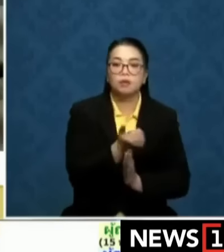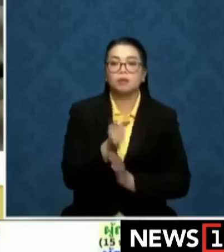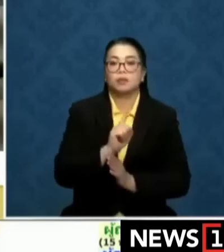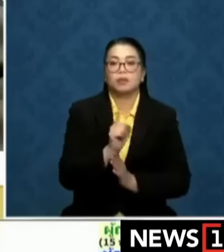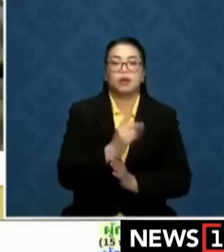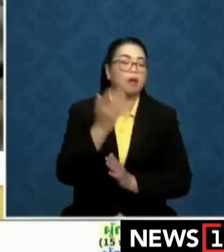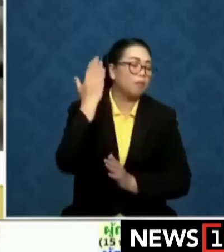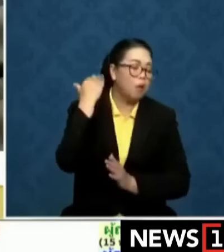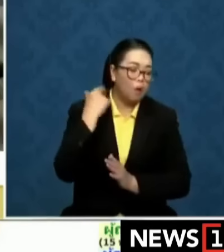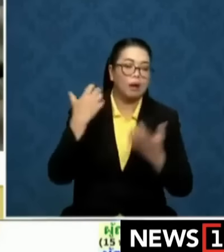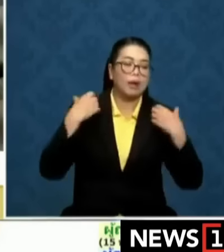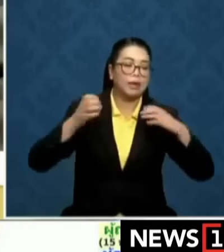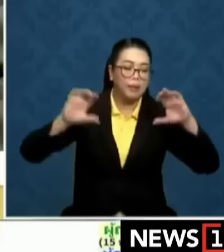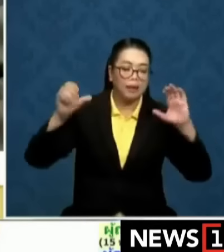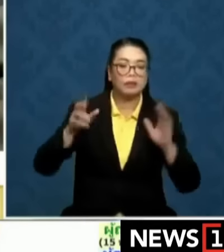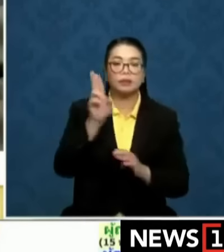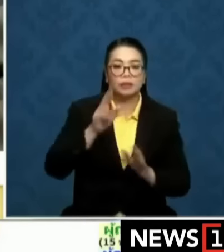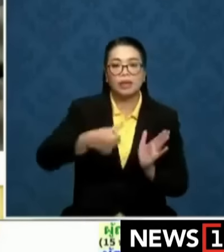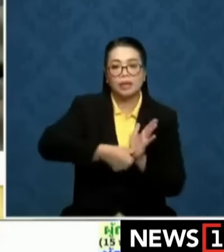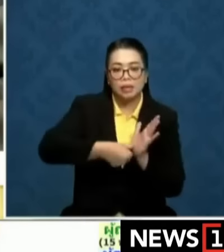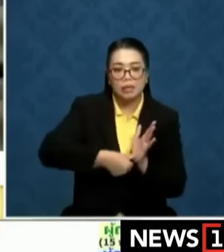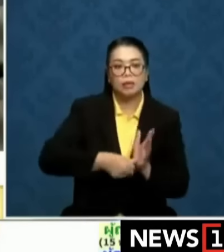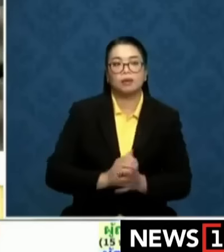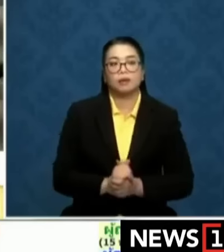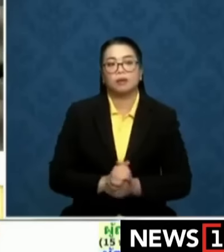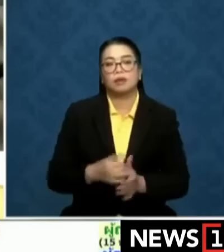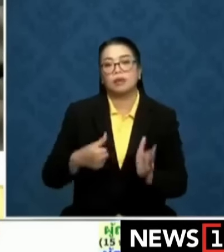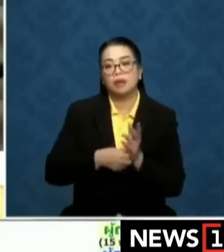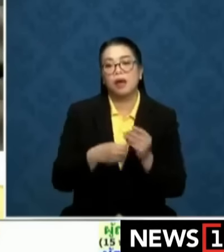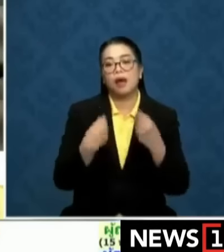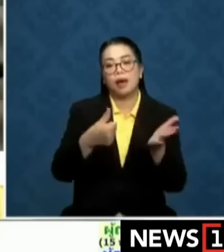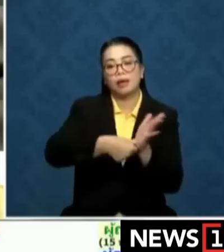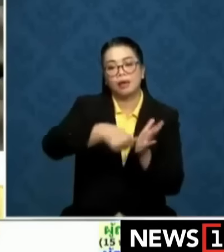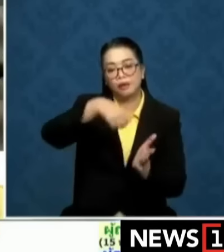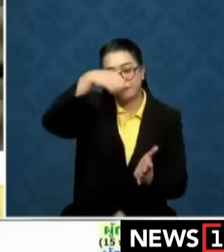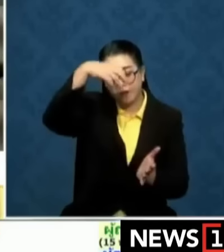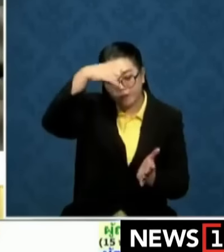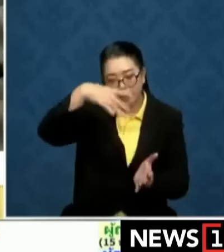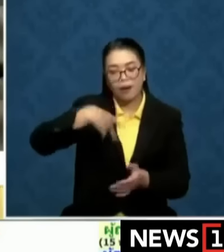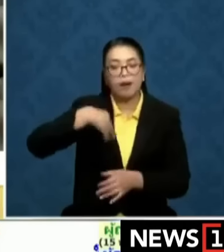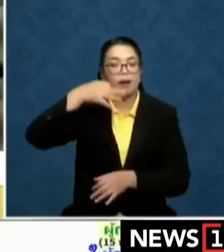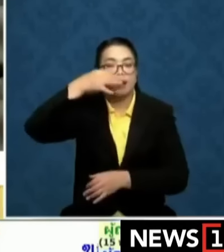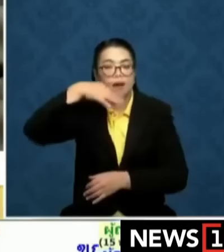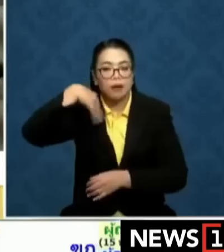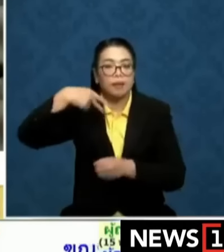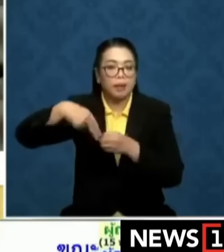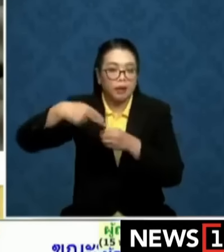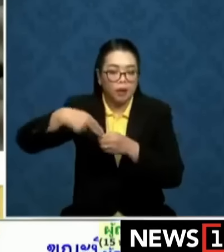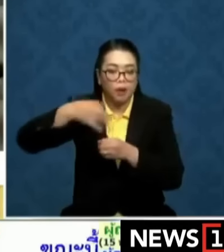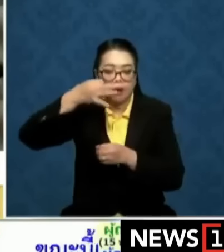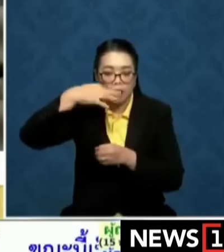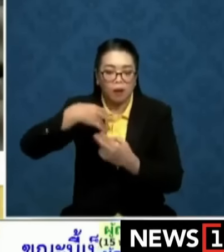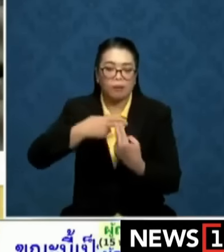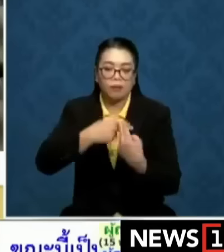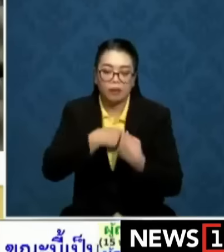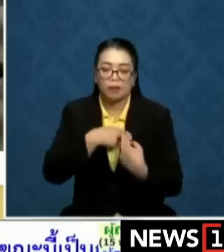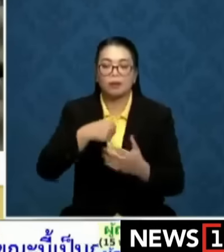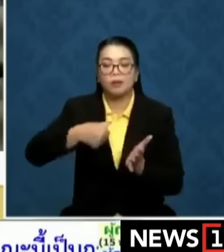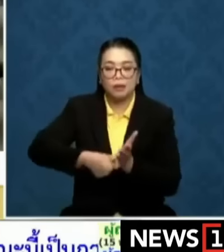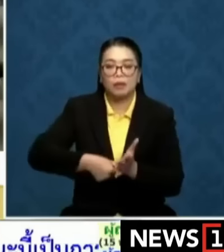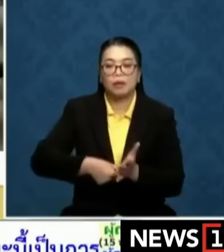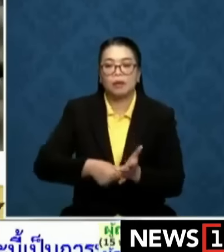ขาเพียงพรรคเดียวถ้าพรรคใหญ่ไม่ให้ใช้งบกลางท่านก็ต้องคุยกับนายทุนพลังงานเจ้าของโรงไฟฟ้าที่ขายไฟฟ้าไม่เป็นธรรมกับประชาชนเ